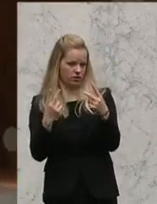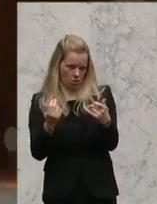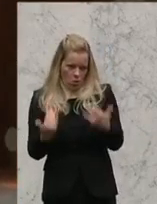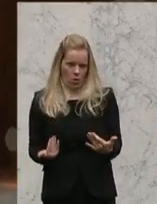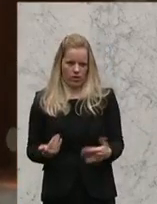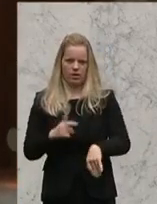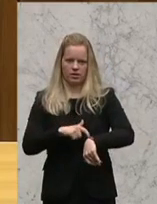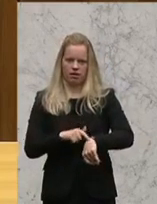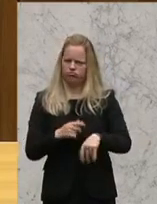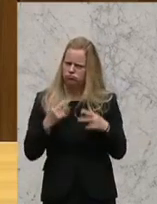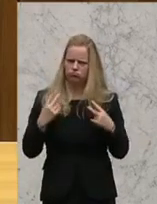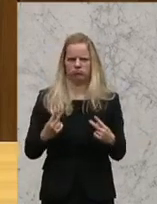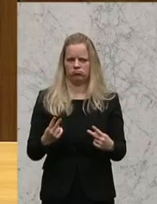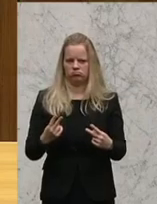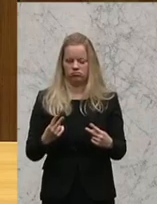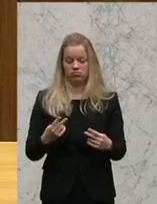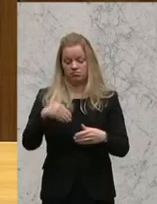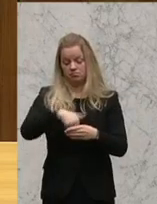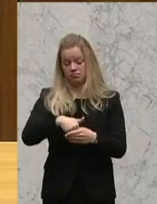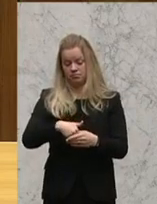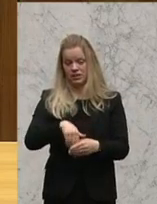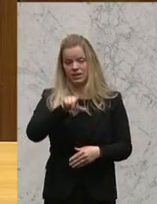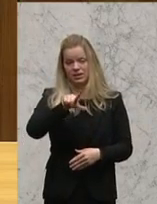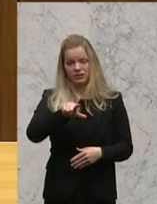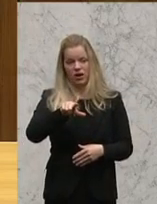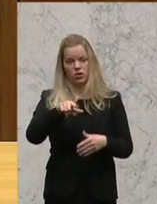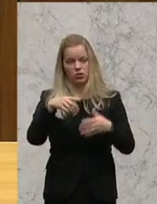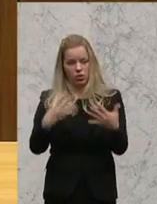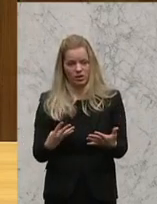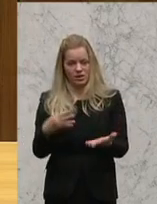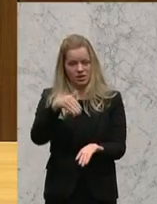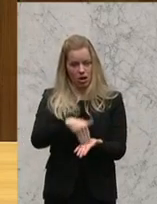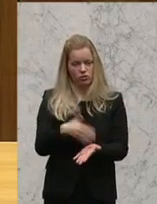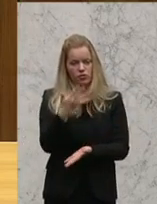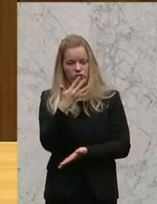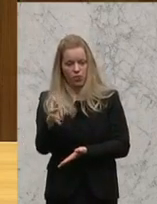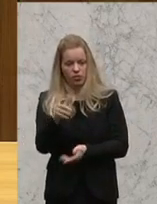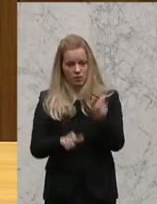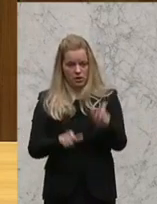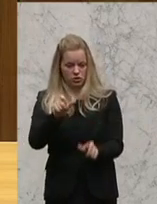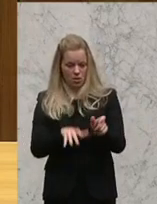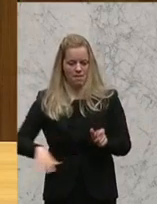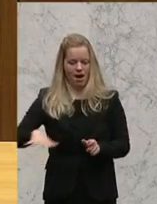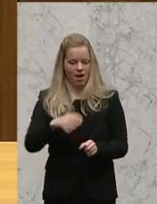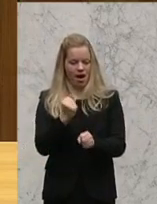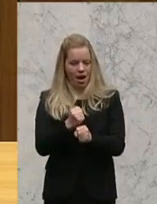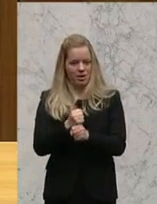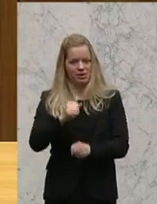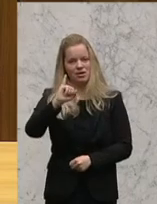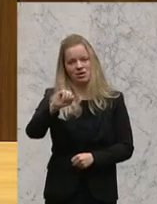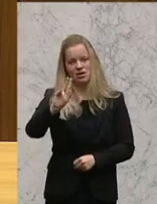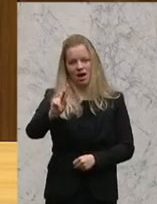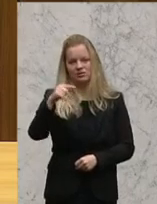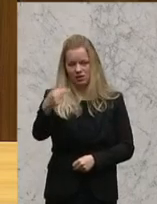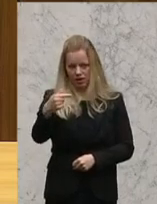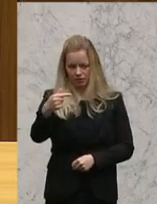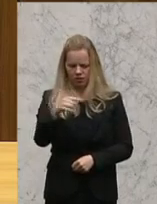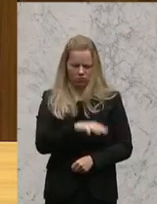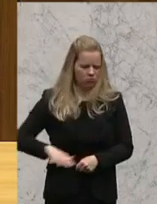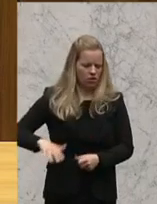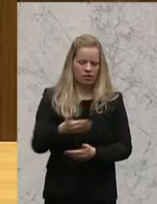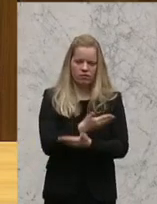Und bereits jetzt sind 92.500 Personen im IKT-Bereich beschäftigt und